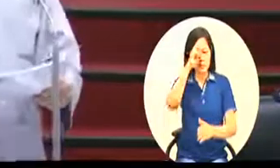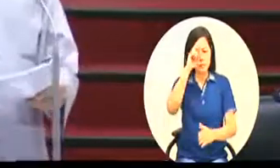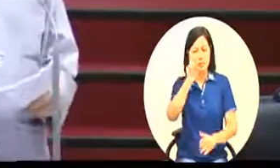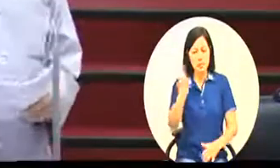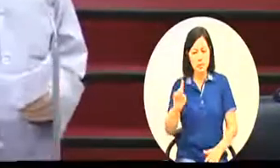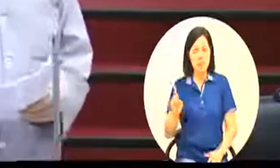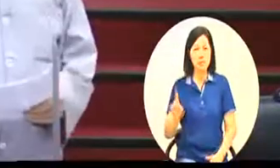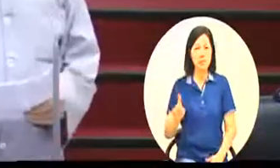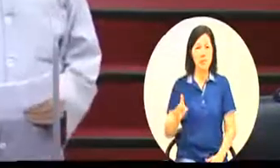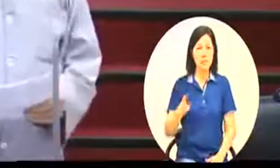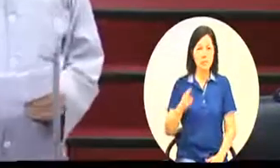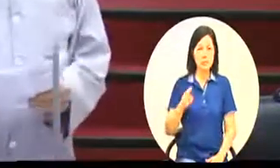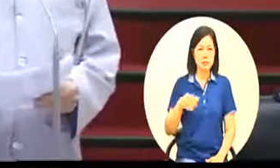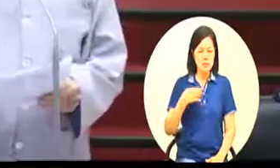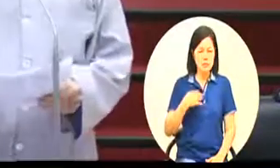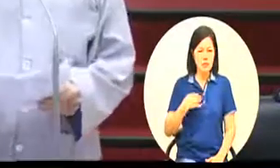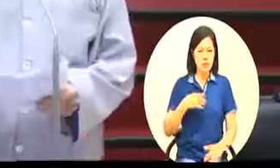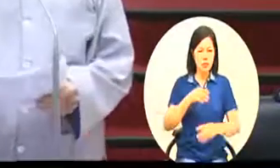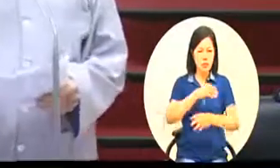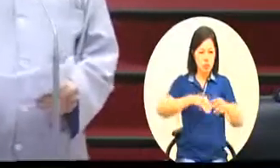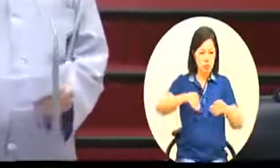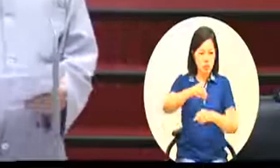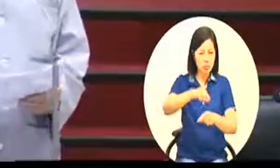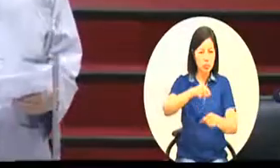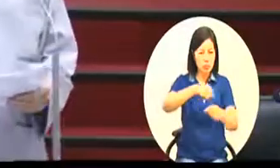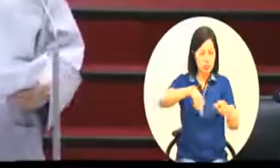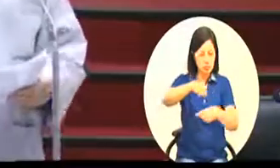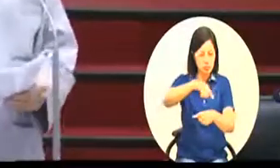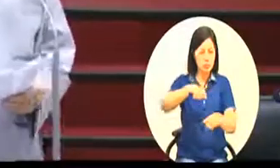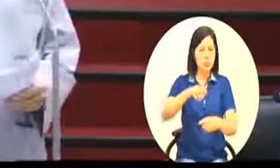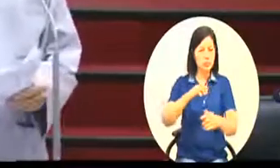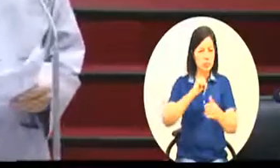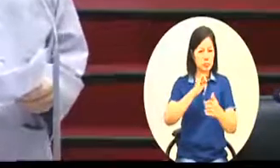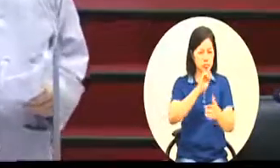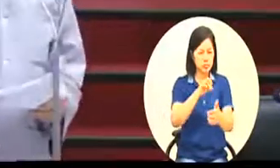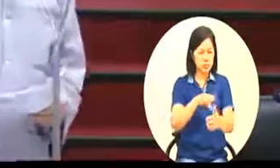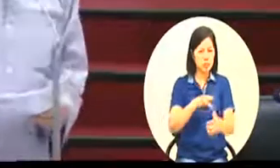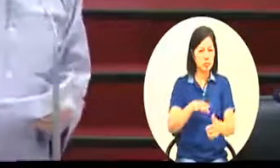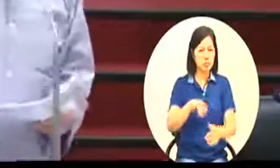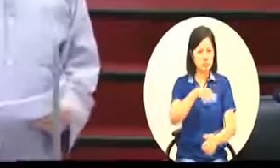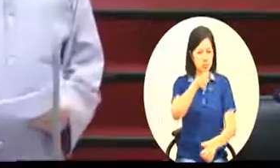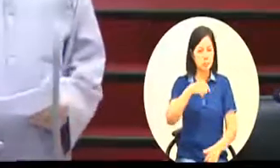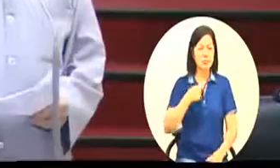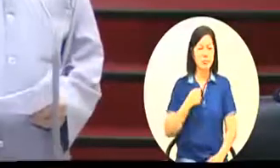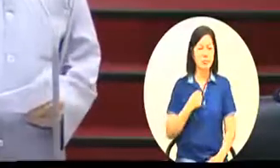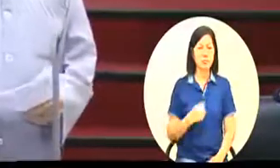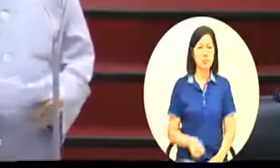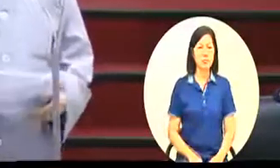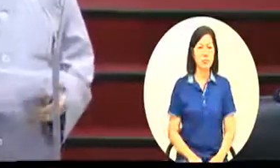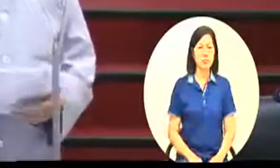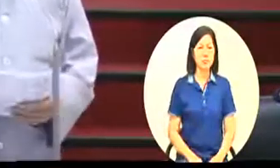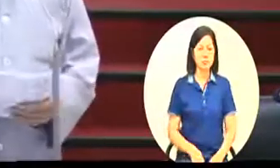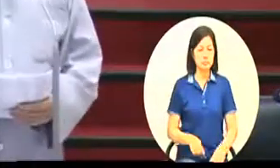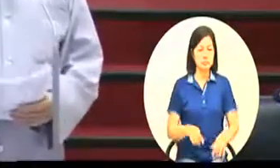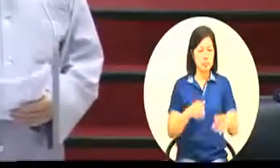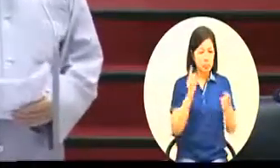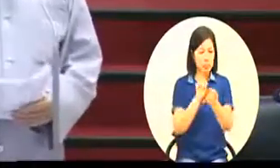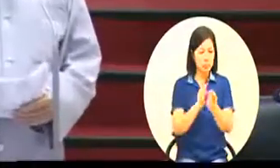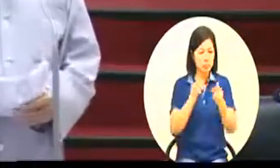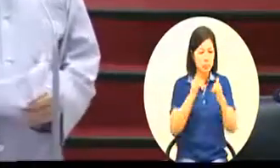你会当甲本色来理解啦。我毋是咧对民进党无尊